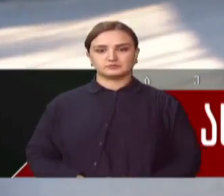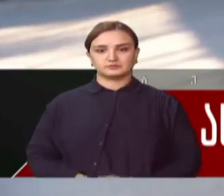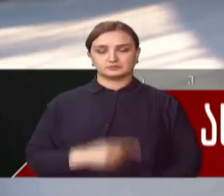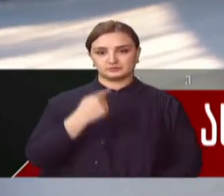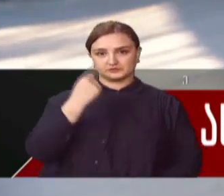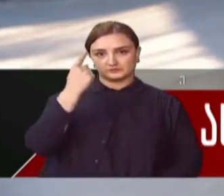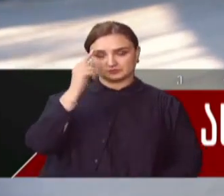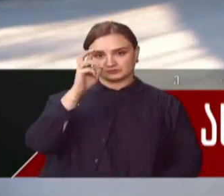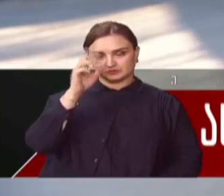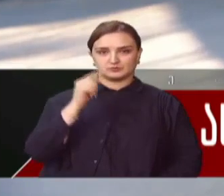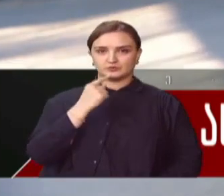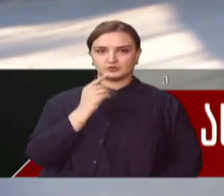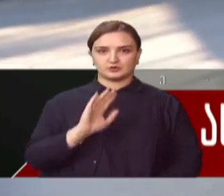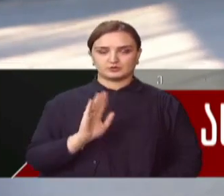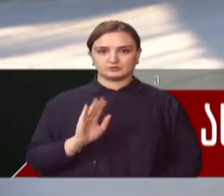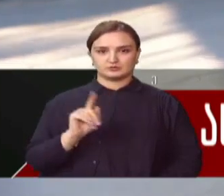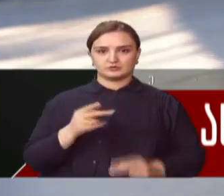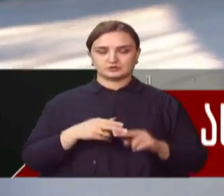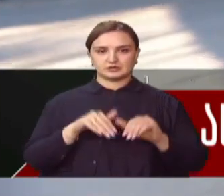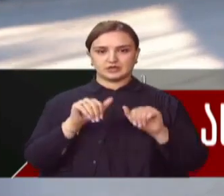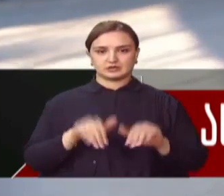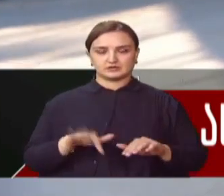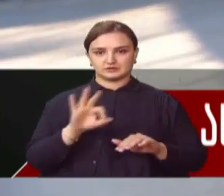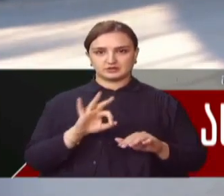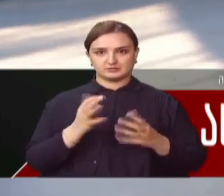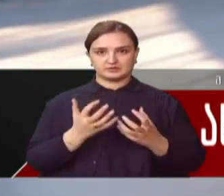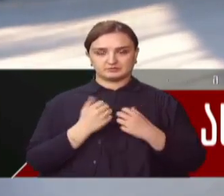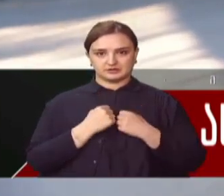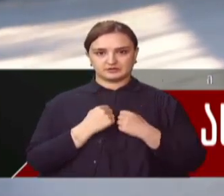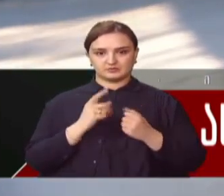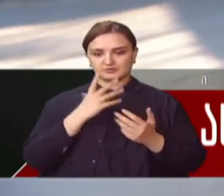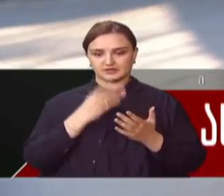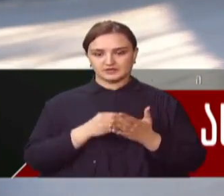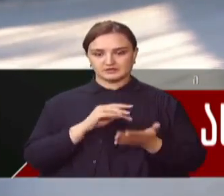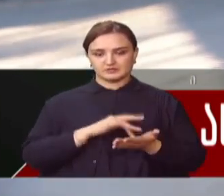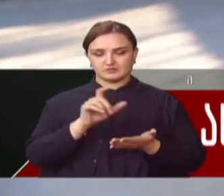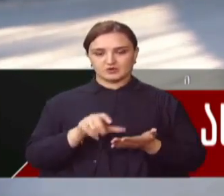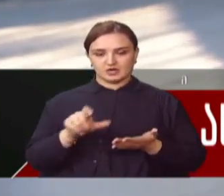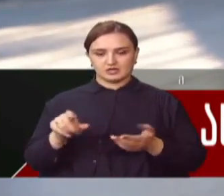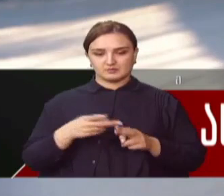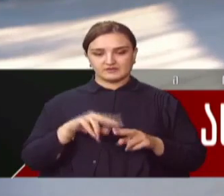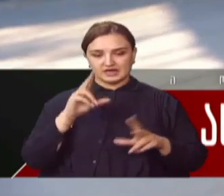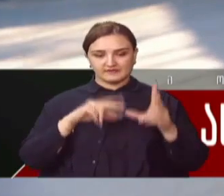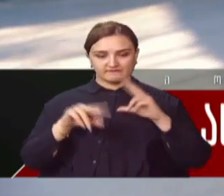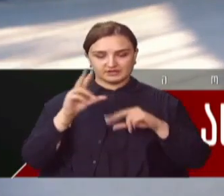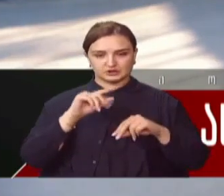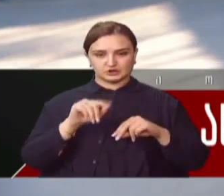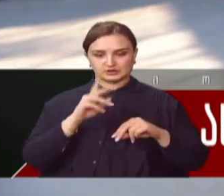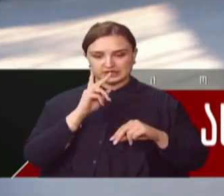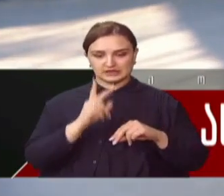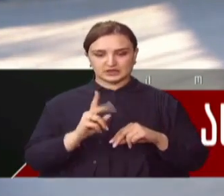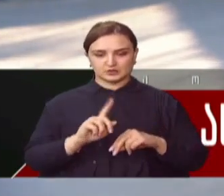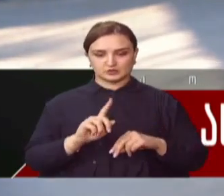sahem ti pusaru na ucirdes, im gadat scotile bis migeba, ro tavisme mukala ke gai gai toalesine osda, tai na